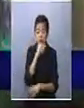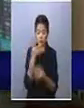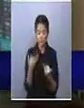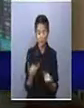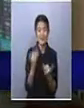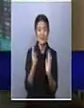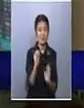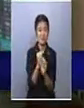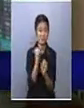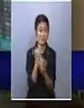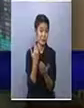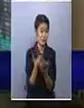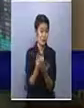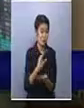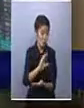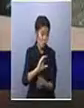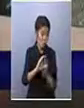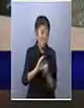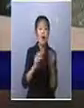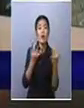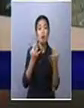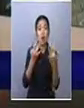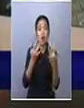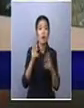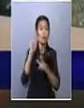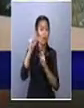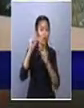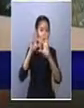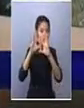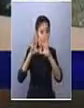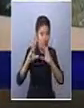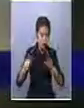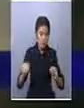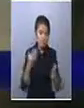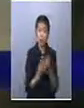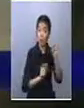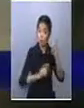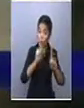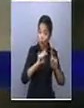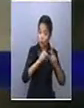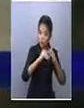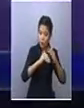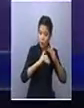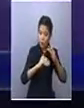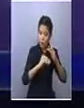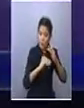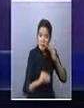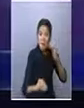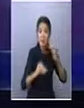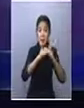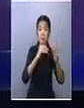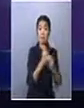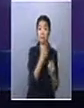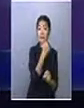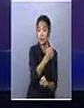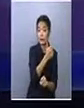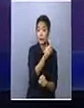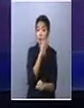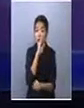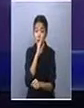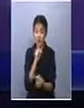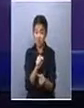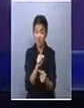าจจะรอให้ข่าวตรงนี้มันผ่านไปก่อนนะครับให้หุ้นที่มันลงมาดูมันเริ่มยืนได้แล้วนะครับสัญญาณโดยทั่วไปพอเริ่ม